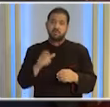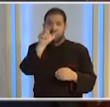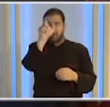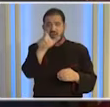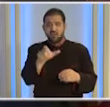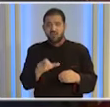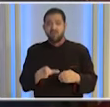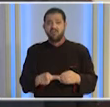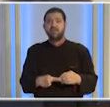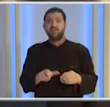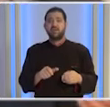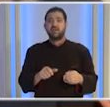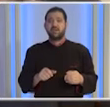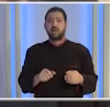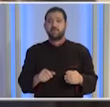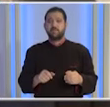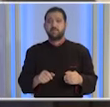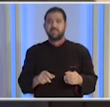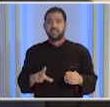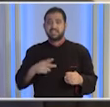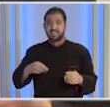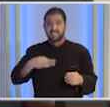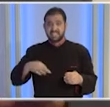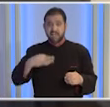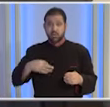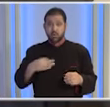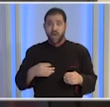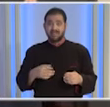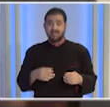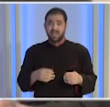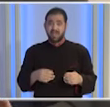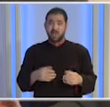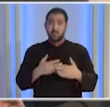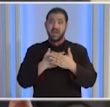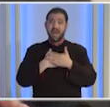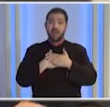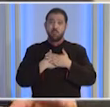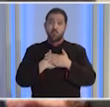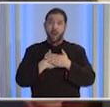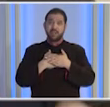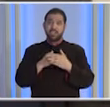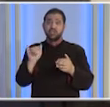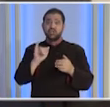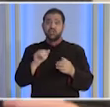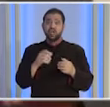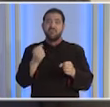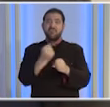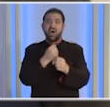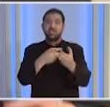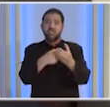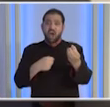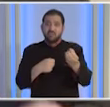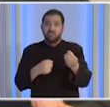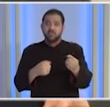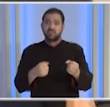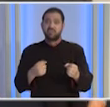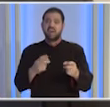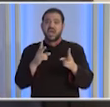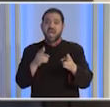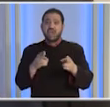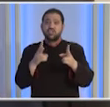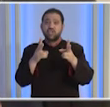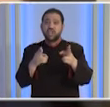clipa când mor. Iar cele care fac avortul și de sarce se îmbolnesc de cancer, nu vedeți mama cu somblat, cancer de uter, cancer de sânge, cancer de